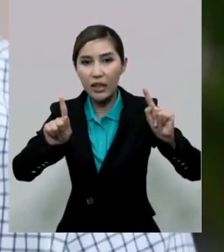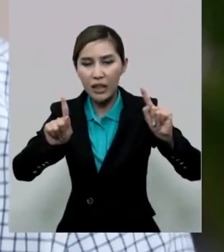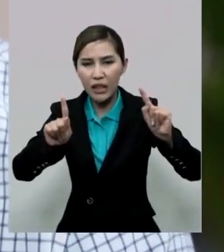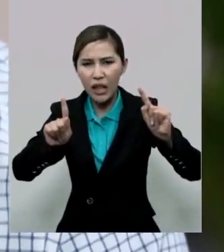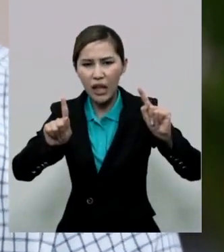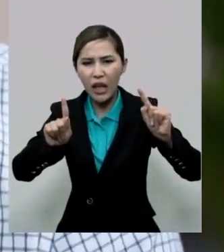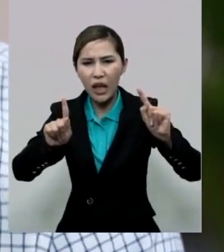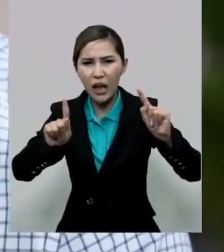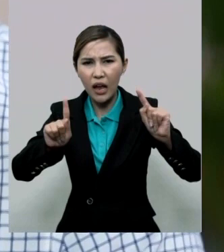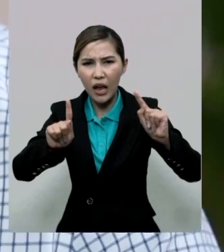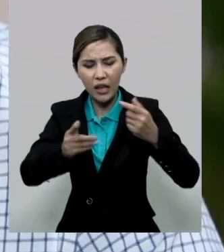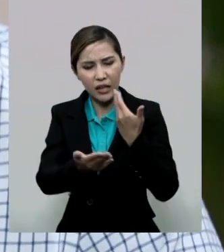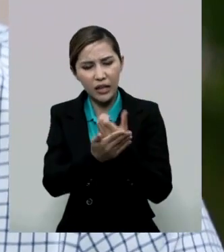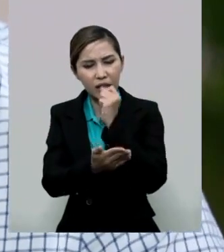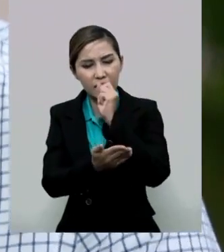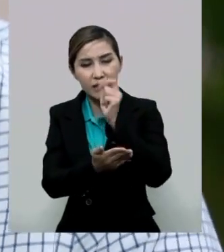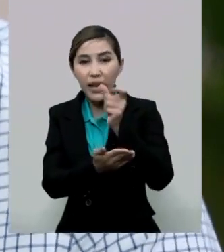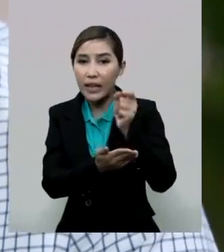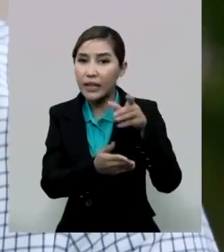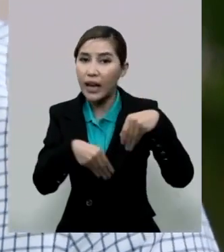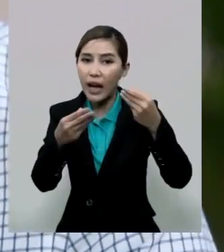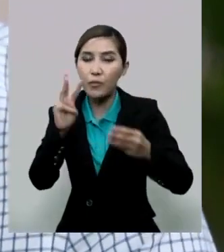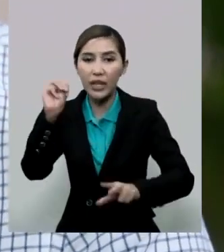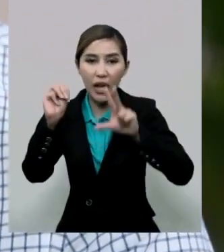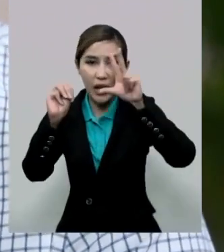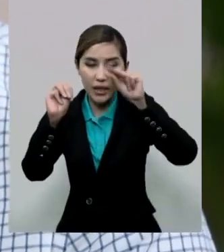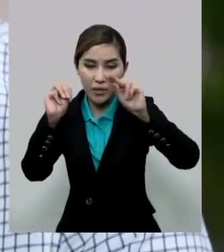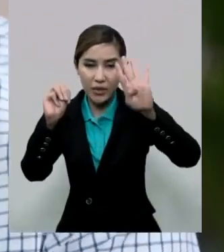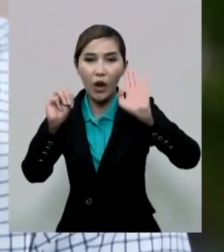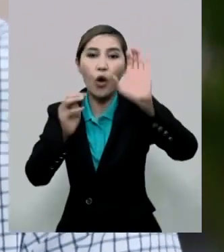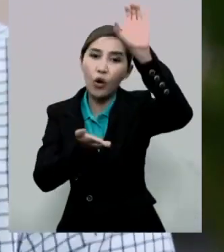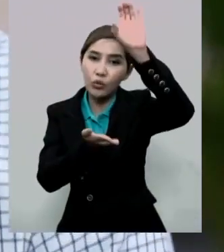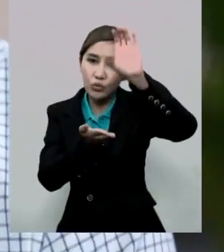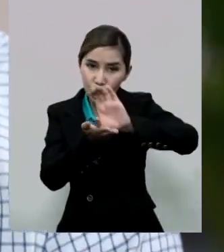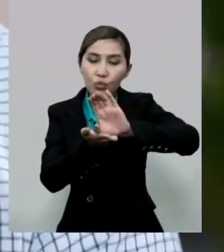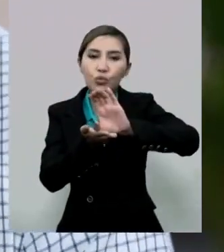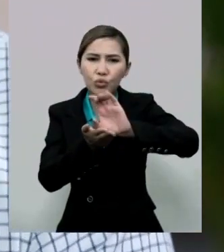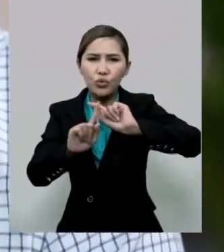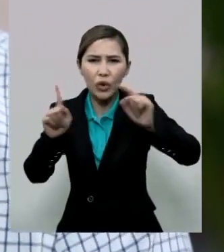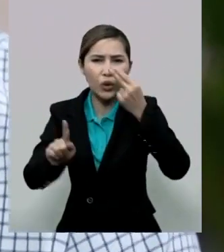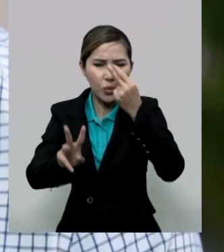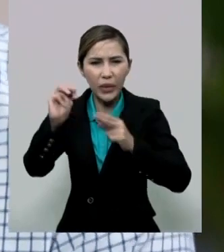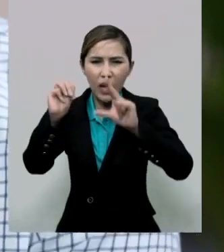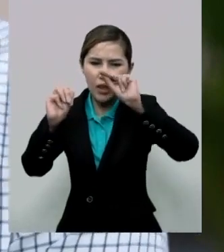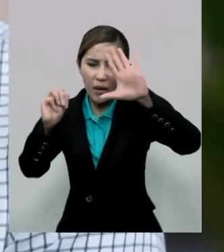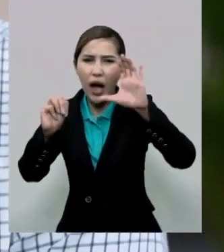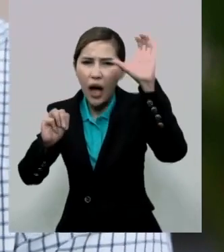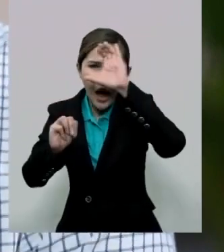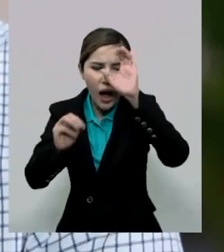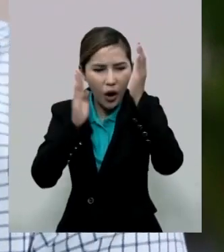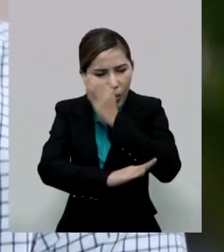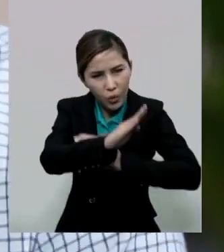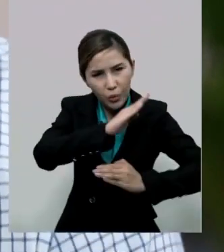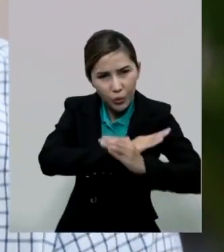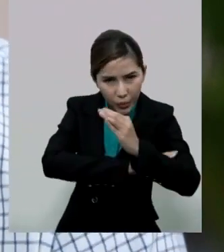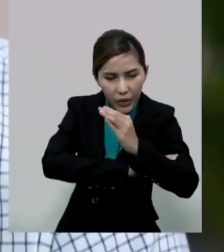ต่ยังต้องแบบอย่างเช่นจ่ายเข้ามาตรา34กองทุนก็อาจจะมองถึงมาตรา35ไ